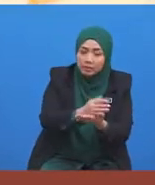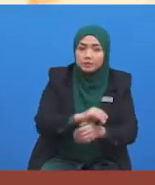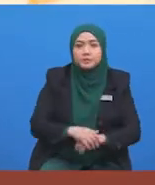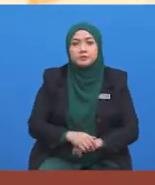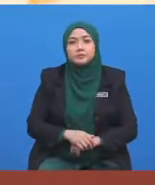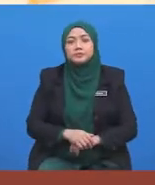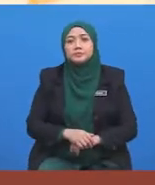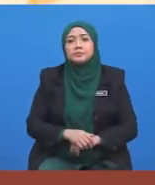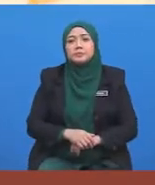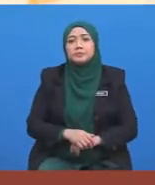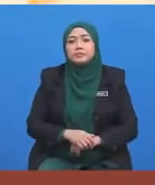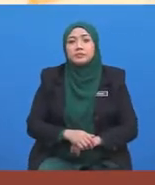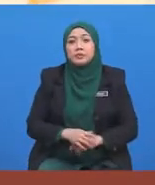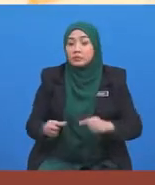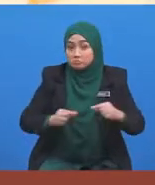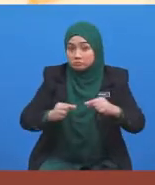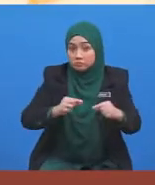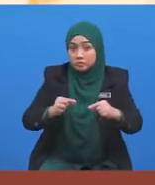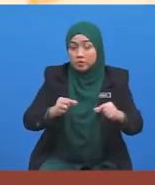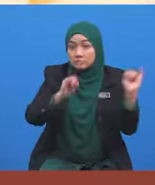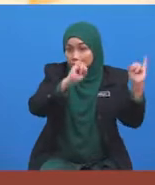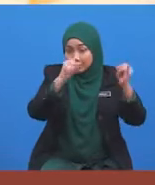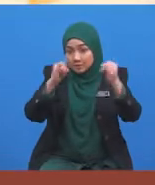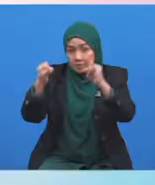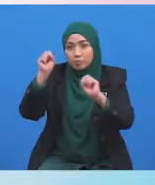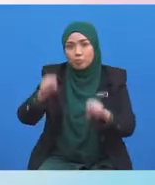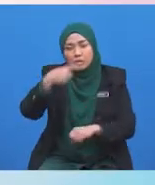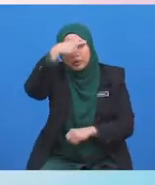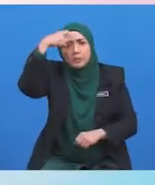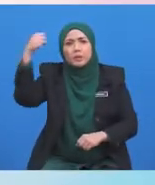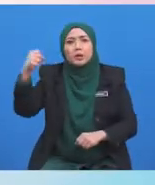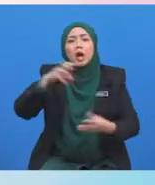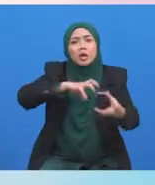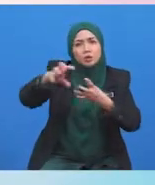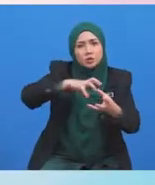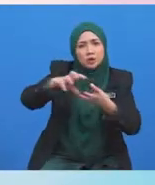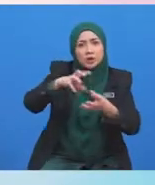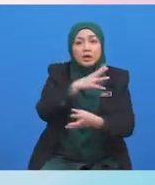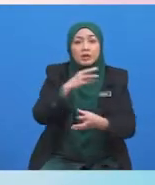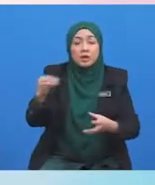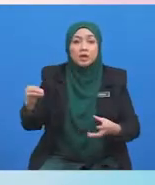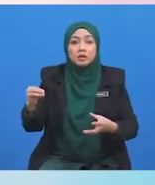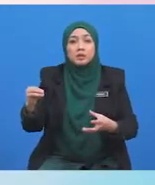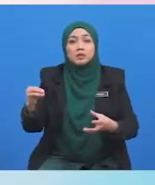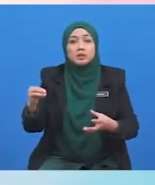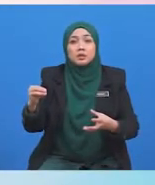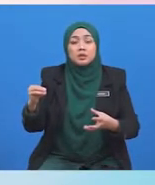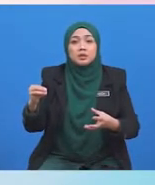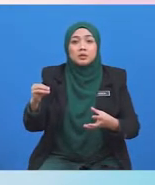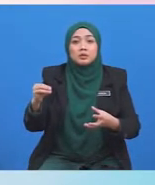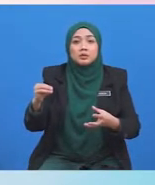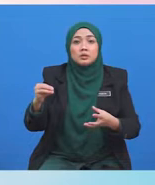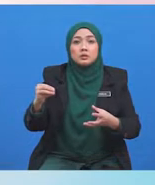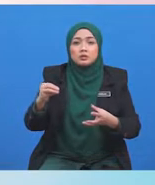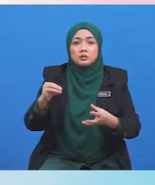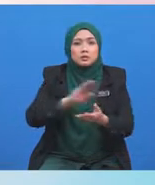Selain itu, kejadian pergerakan jisim juga boleh menyebabkan kerosakan dan kemusnahan ke atas premis